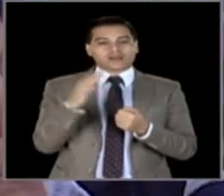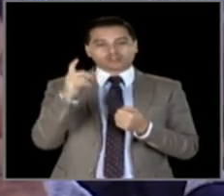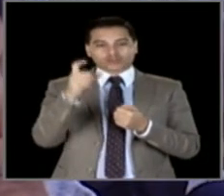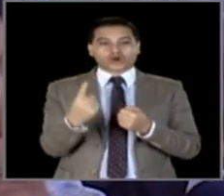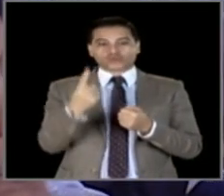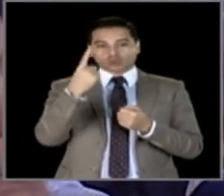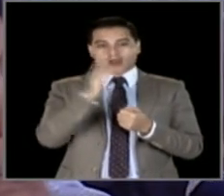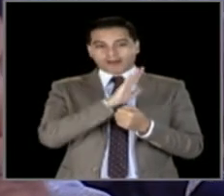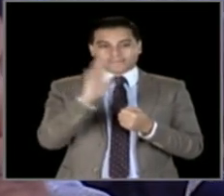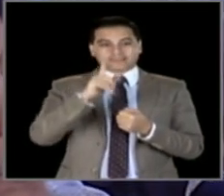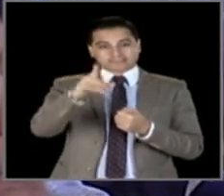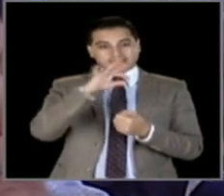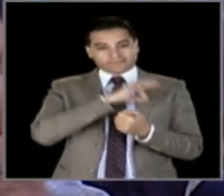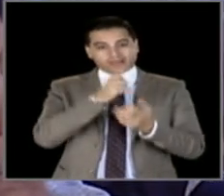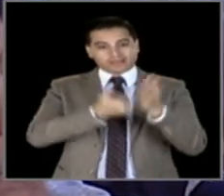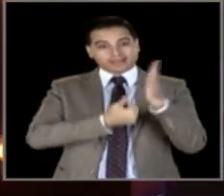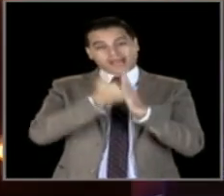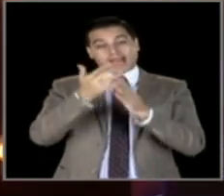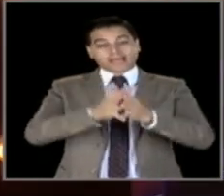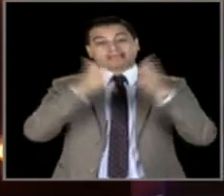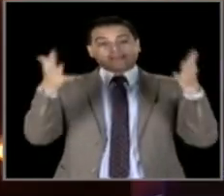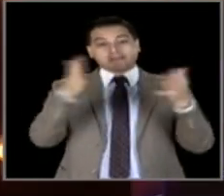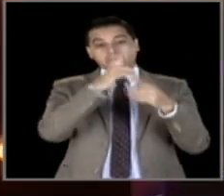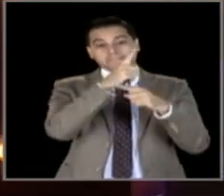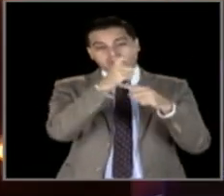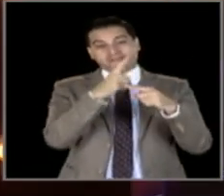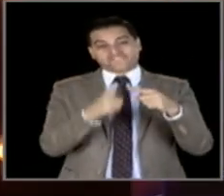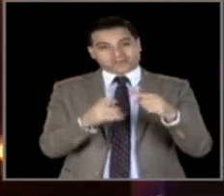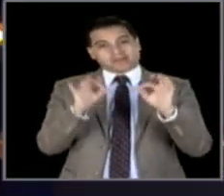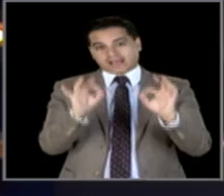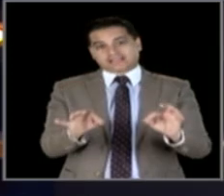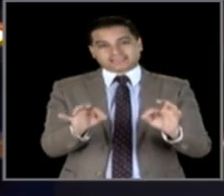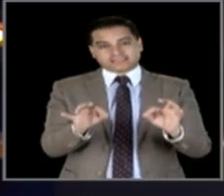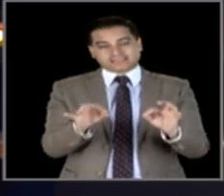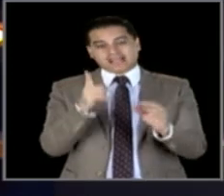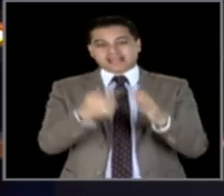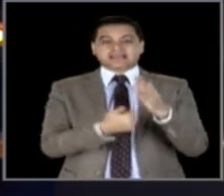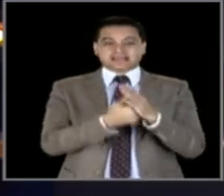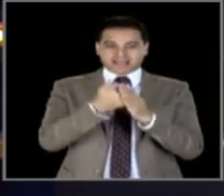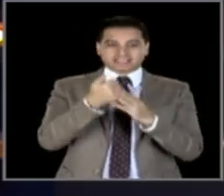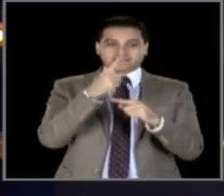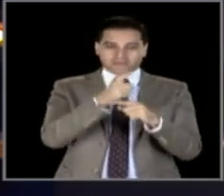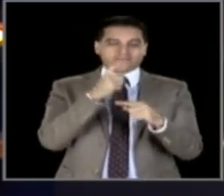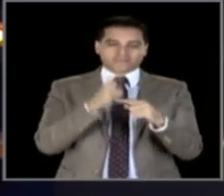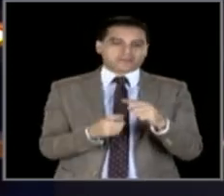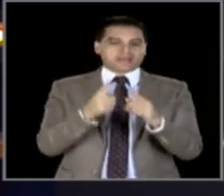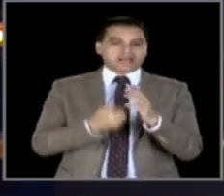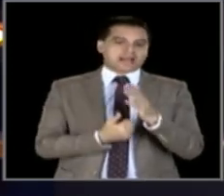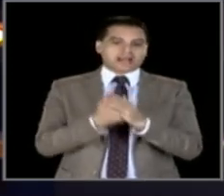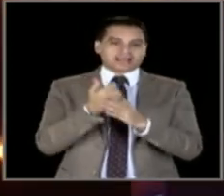آدم واحد، يبقى أنت نجحتي بنسبة 100%. فأنت نجحتي بنسبة